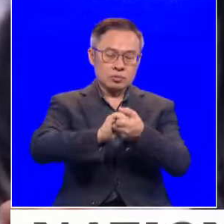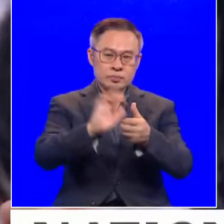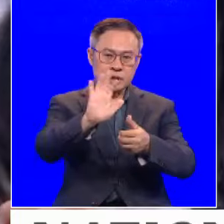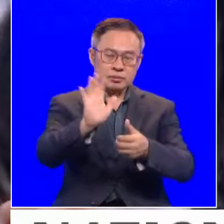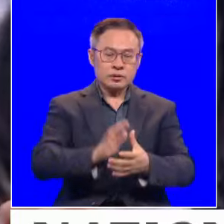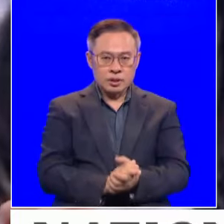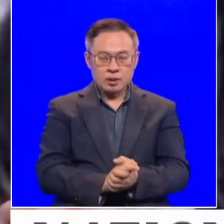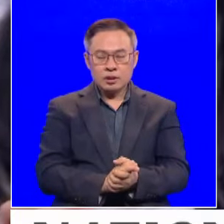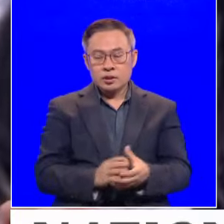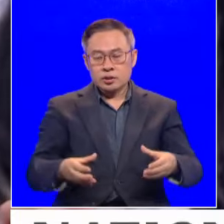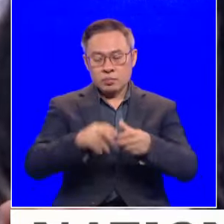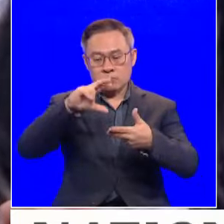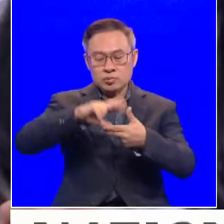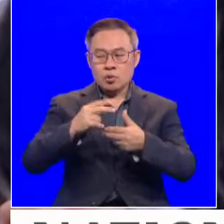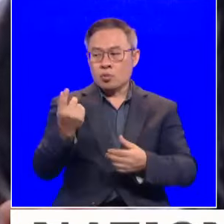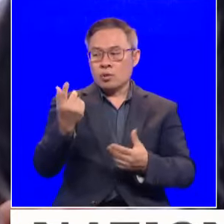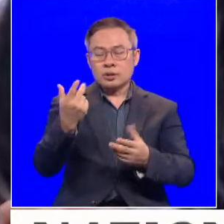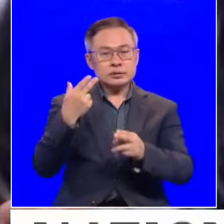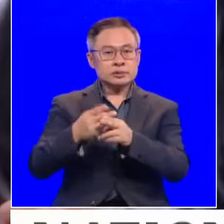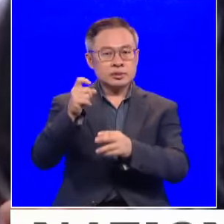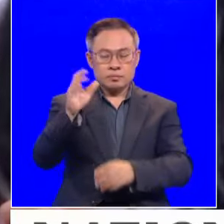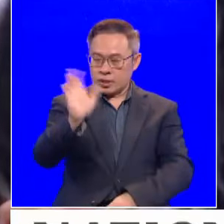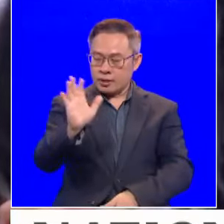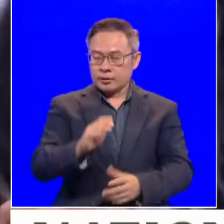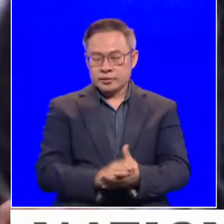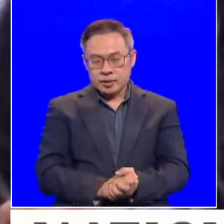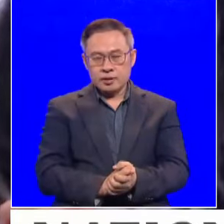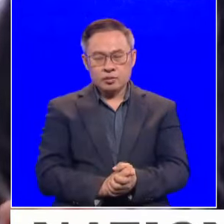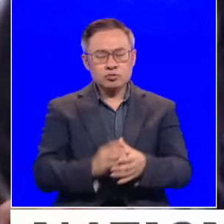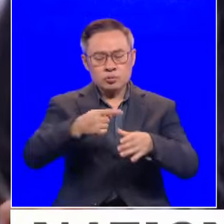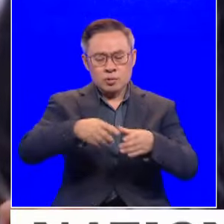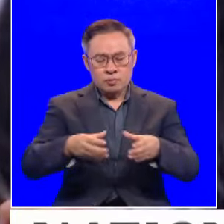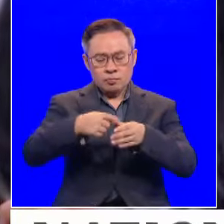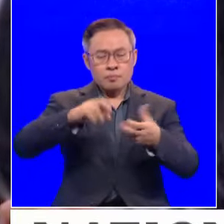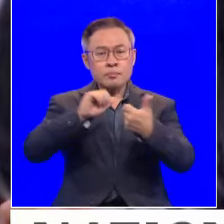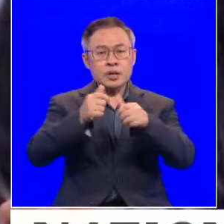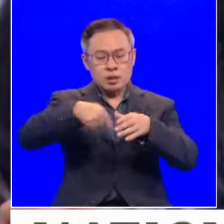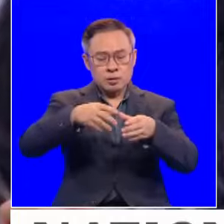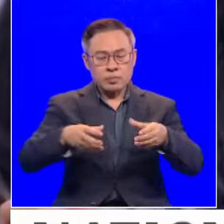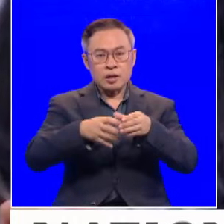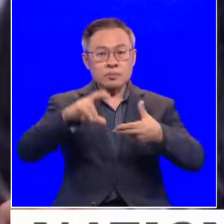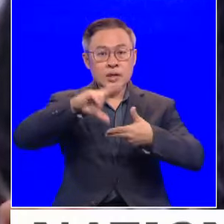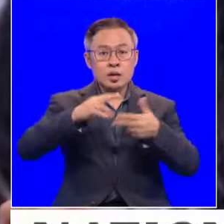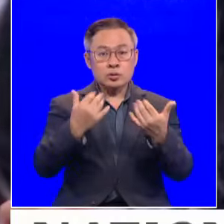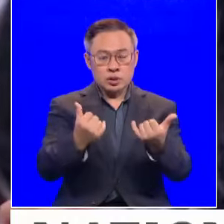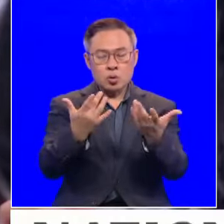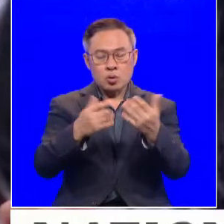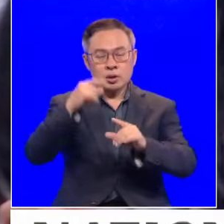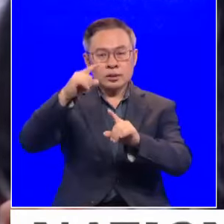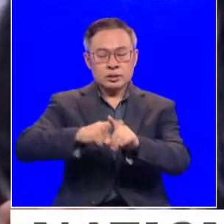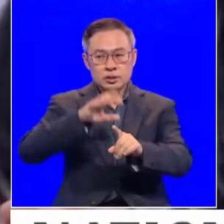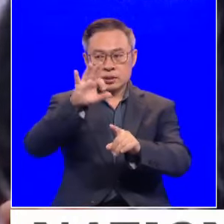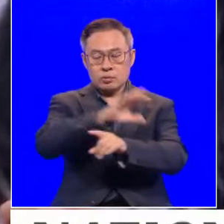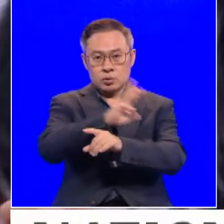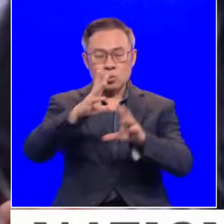เสียงประชาชนจะมองเราในด้านไม่ดีค่ะส่วนปัญหาภายในพรรคพลังประชารัฐในขณะนี้นะคะนายไพบูลย์ก็บอกว่า